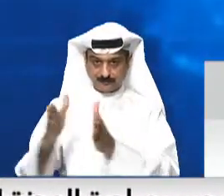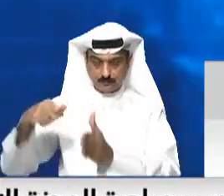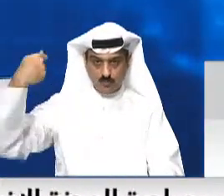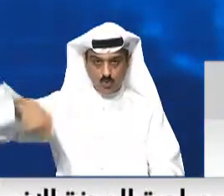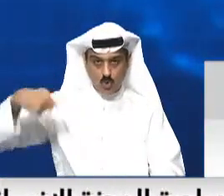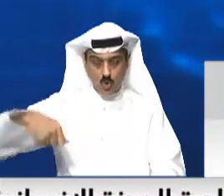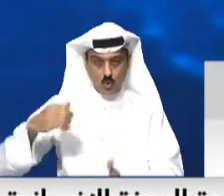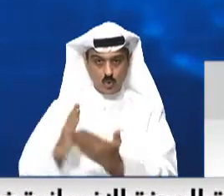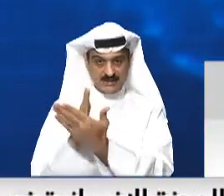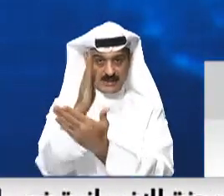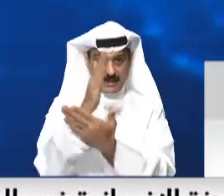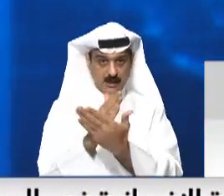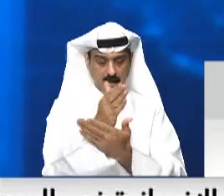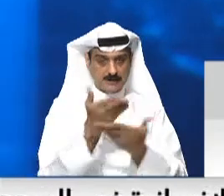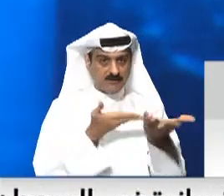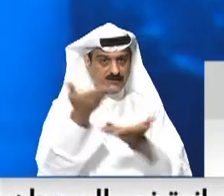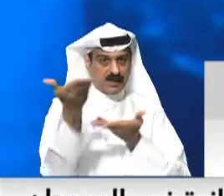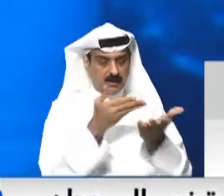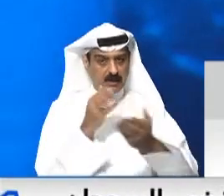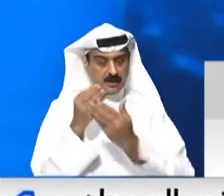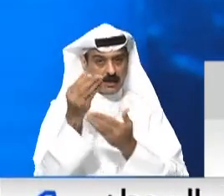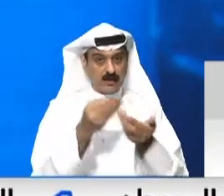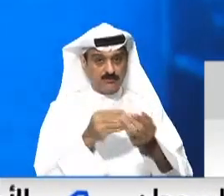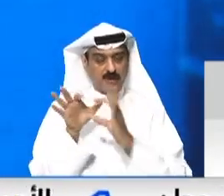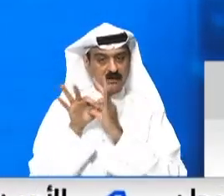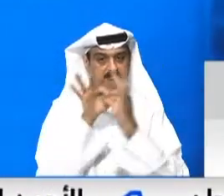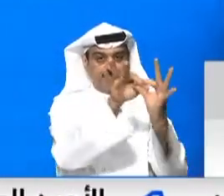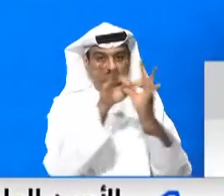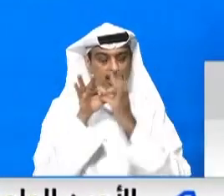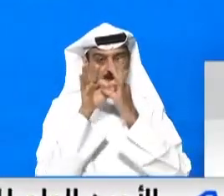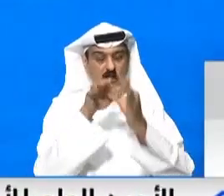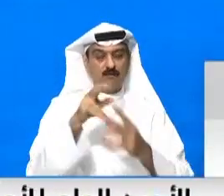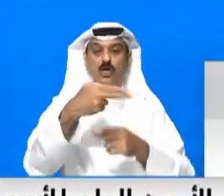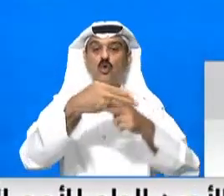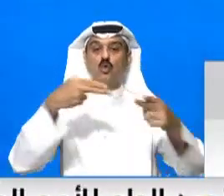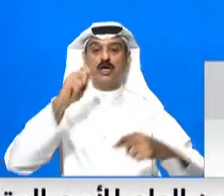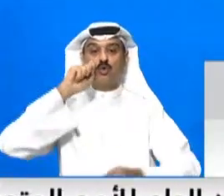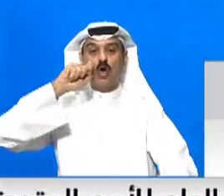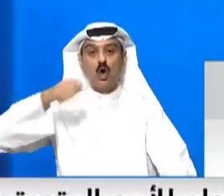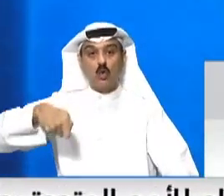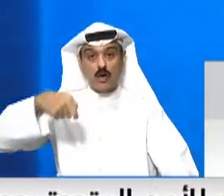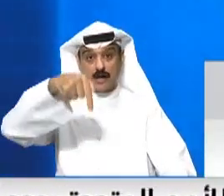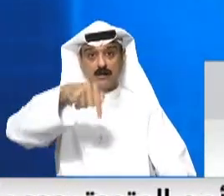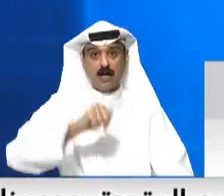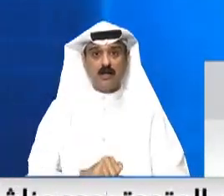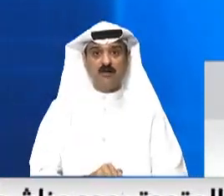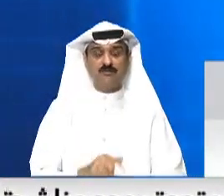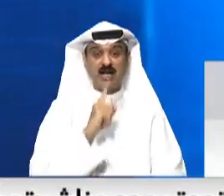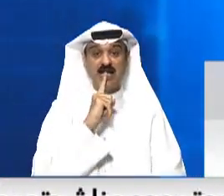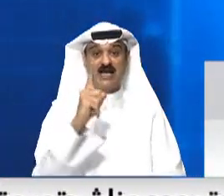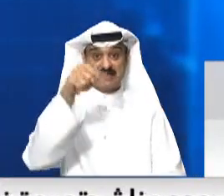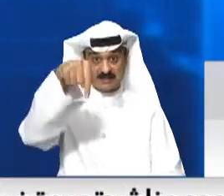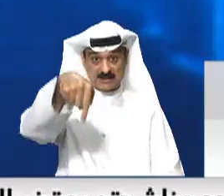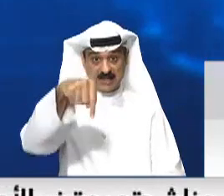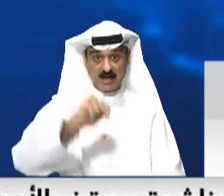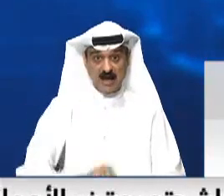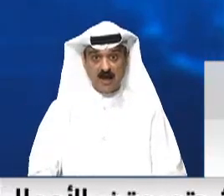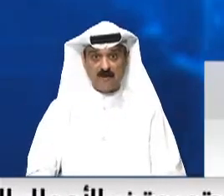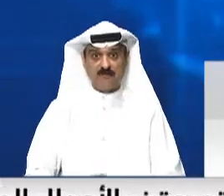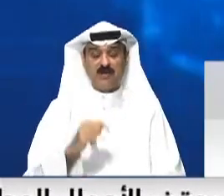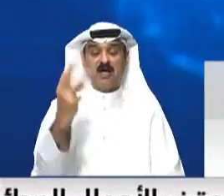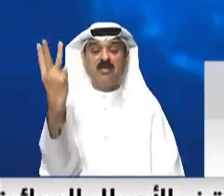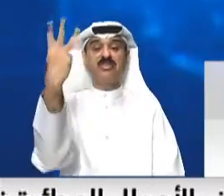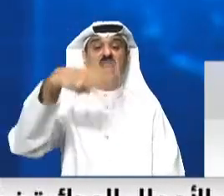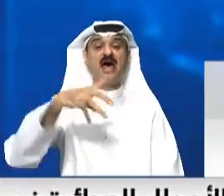الخارجية بمتانة العلاقات الثنائية بين دولة الكويت وأوكرانيا التي تشهد هذا العام مناسبة مرور 30